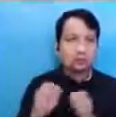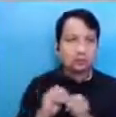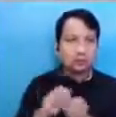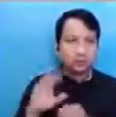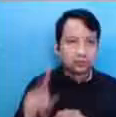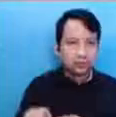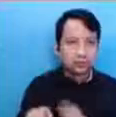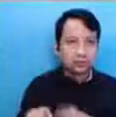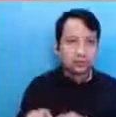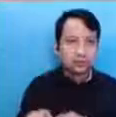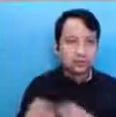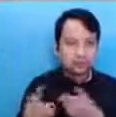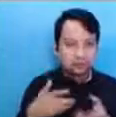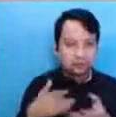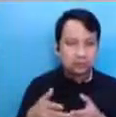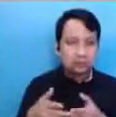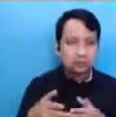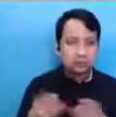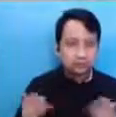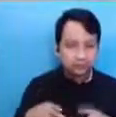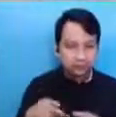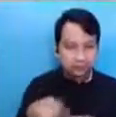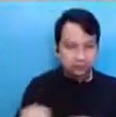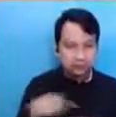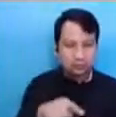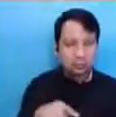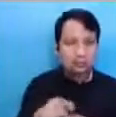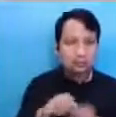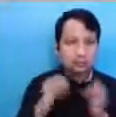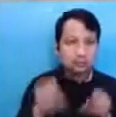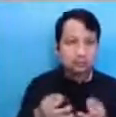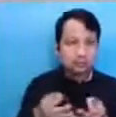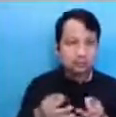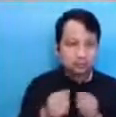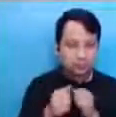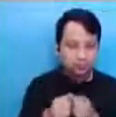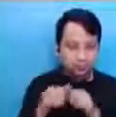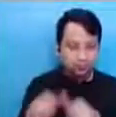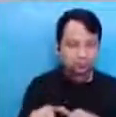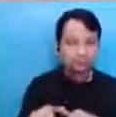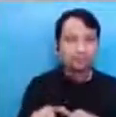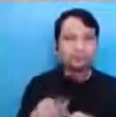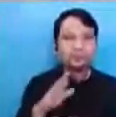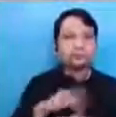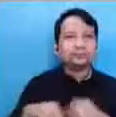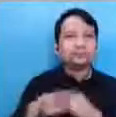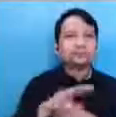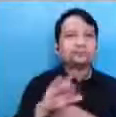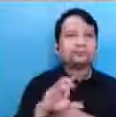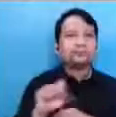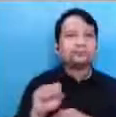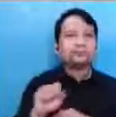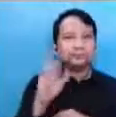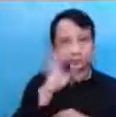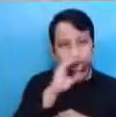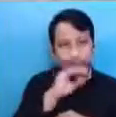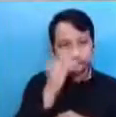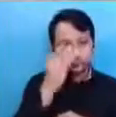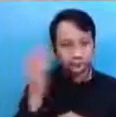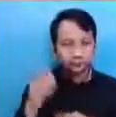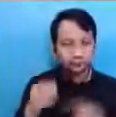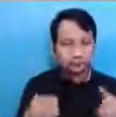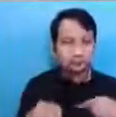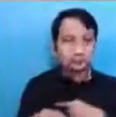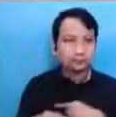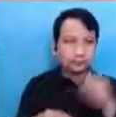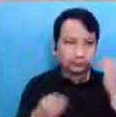itong ating mga kababayan dyan, sa mga kamag-anak nila nakatira dyan sa Siargao, some areas of Cebu. Meron din pong